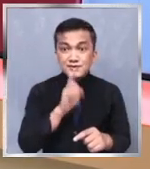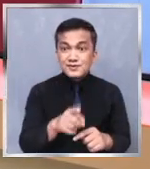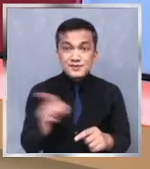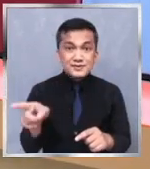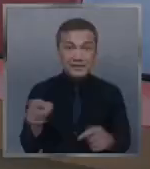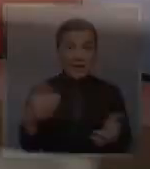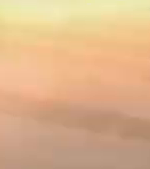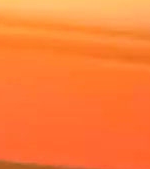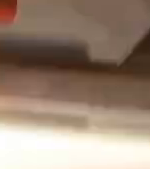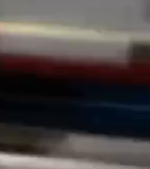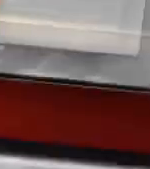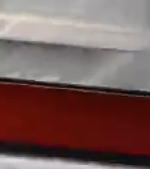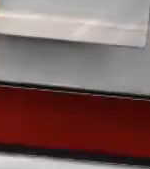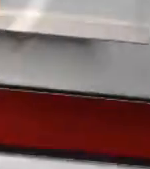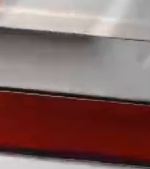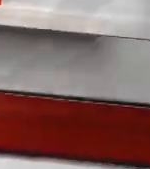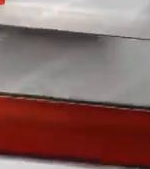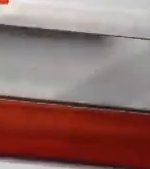live ni Chino Gaston.